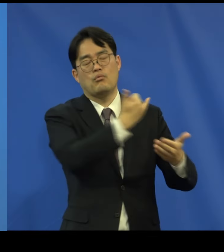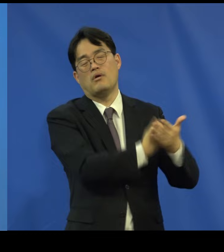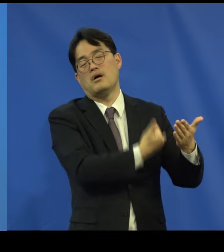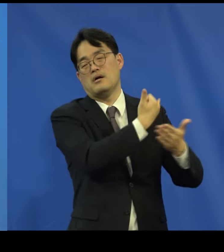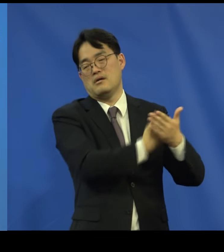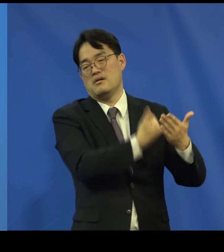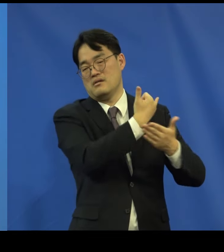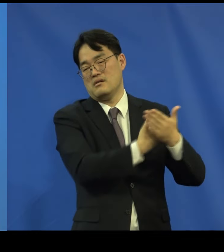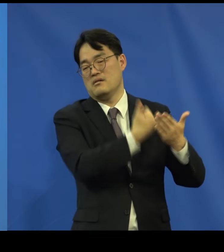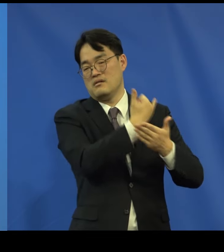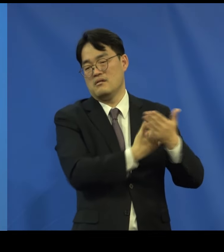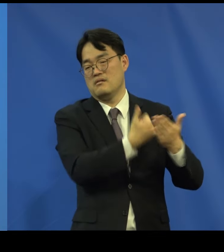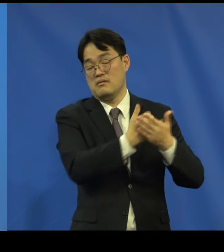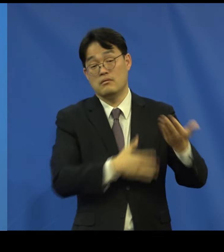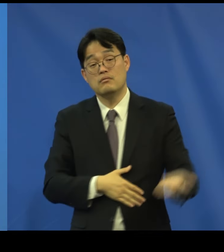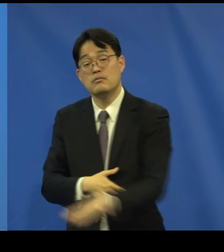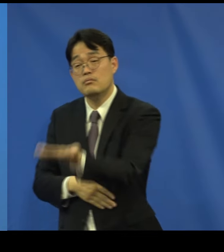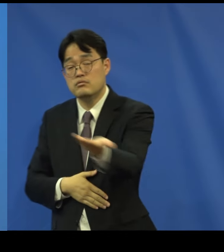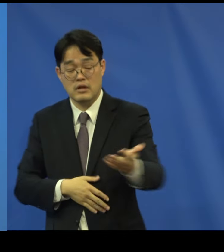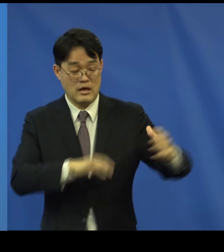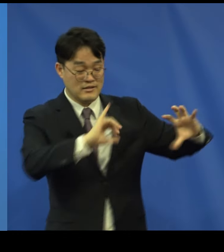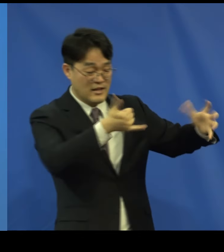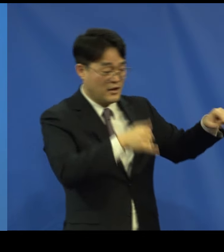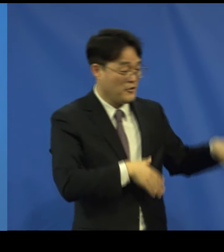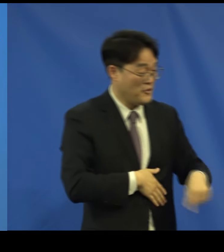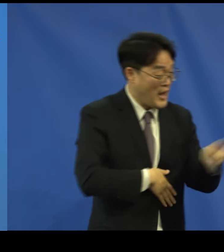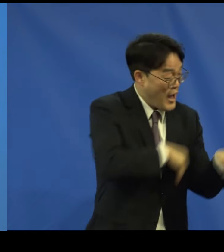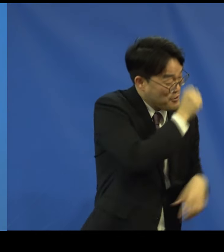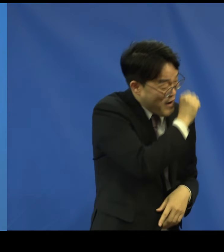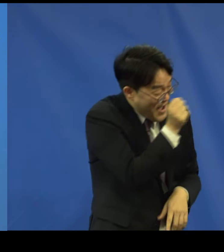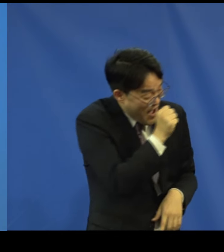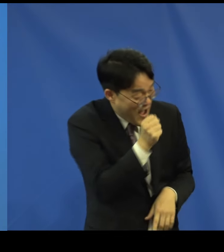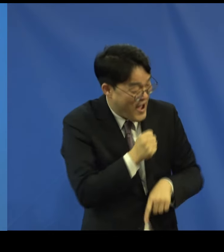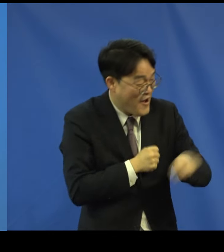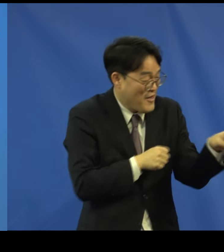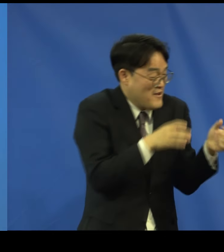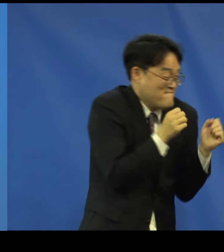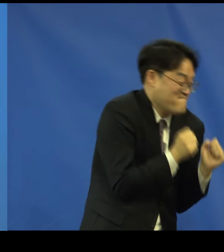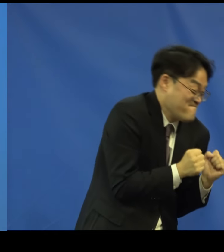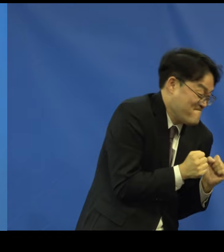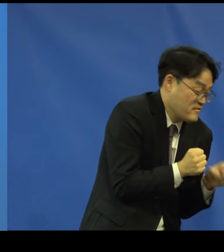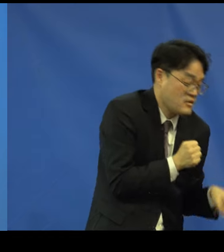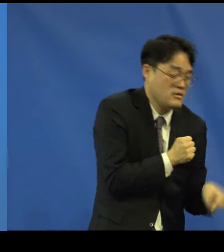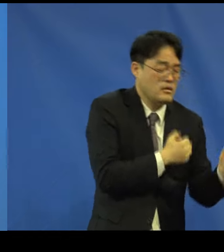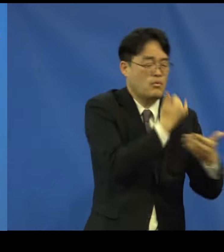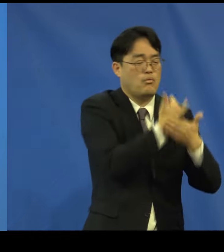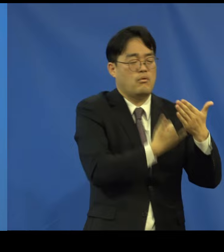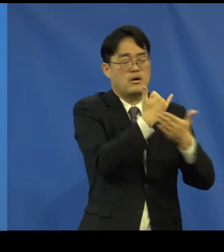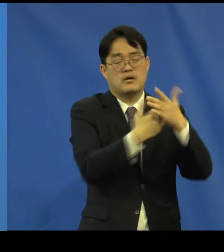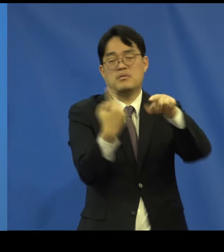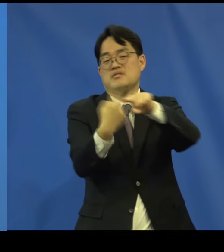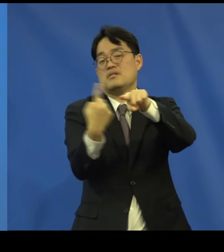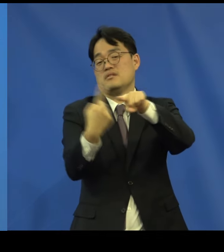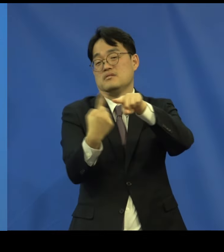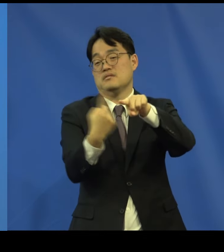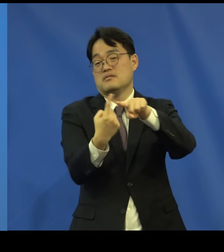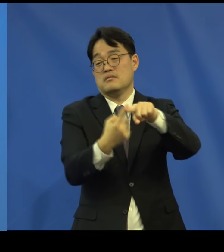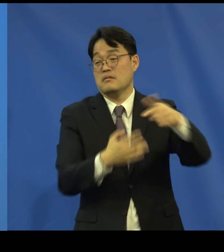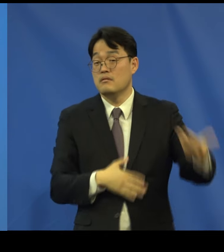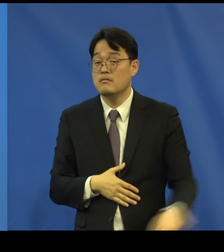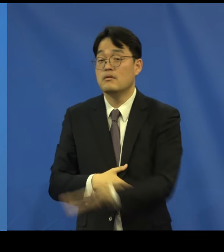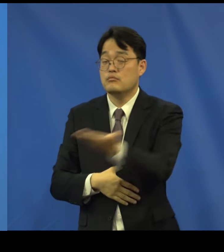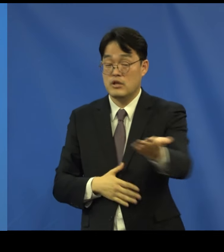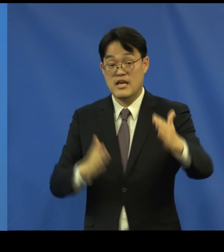있습니다. 여러분, 돌아갈 집이 있습니까? 자가집에 살든 전세로 살든 월세로 살든 달동네에 살든 고급 아파트에